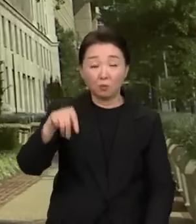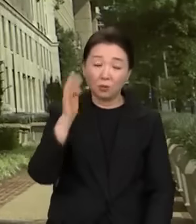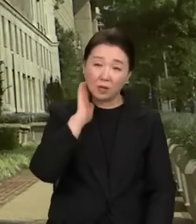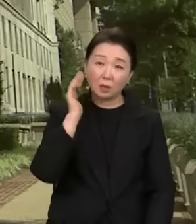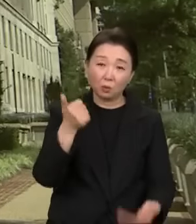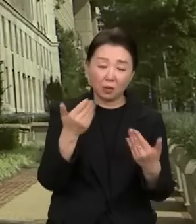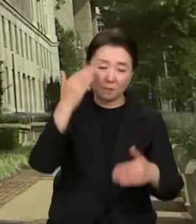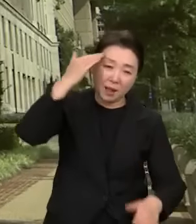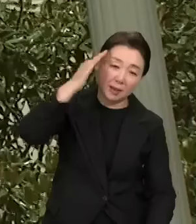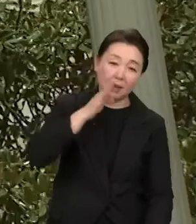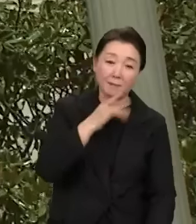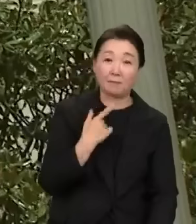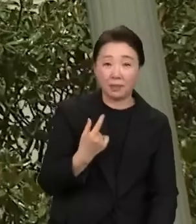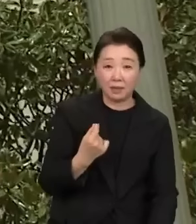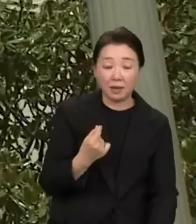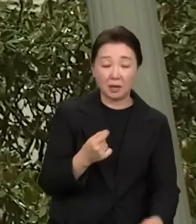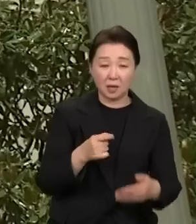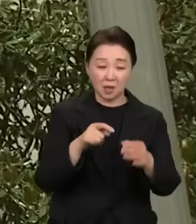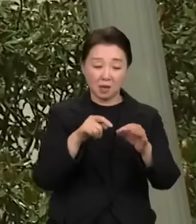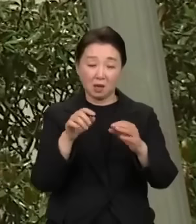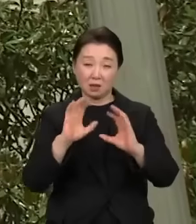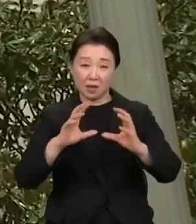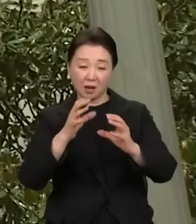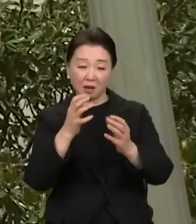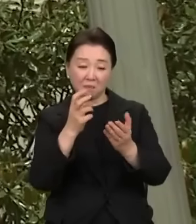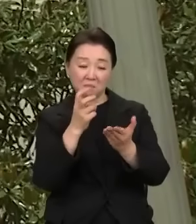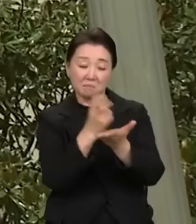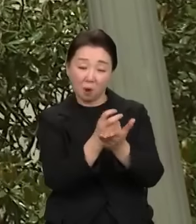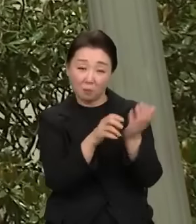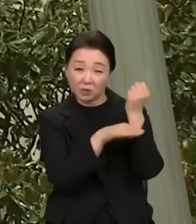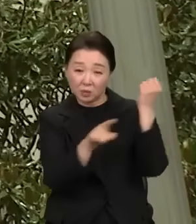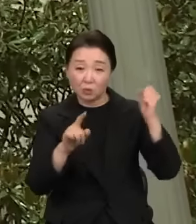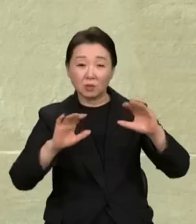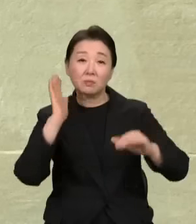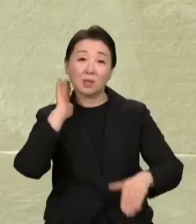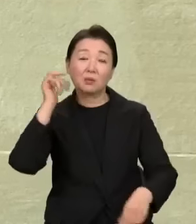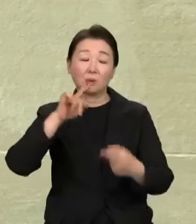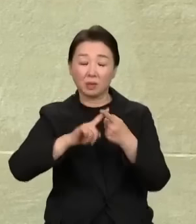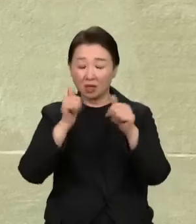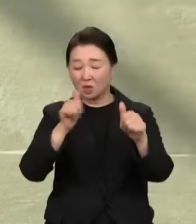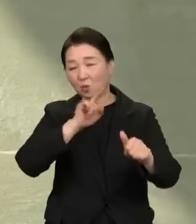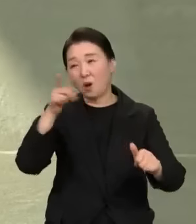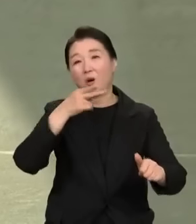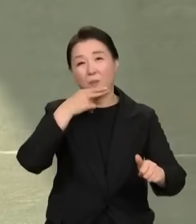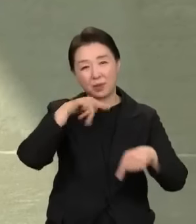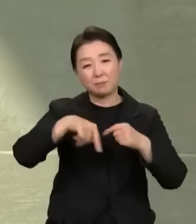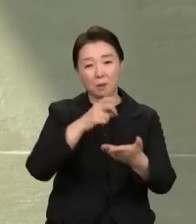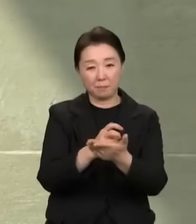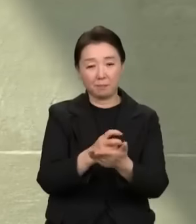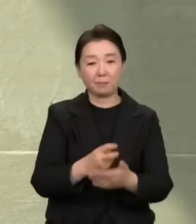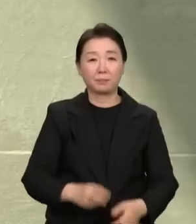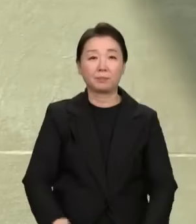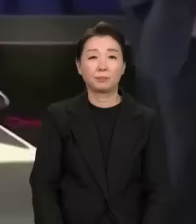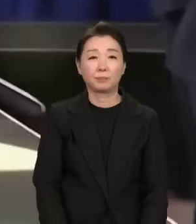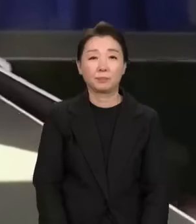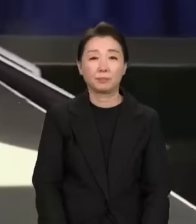업무에 방해가 된다는 이유로 헌법의 근거에 현직 대통령에 대해선 기소를 하지 않는 정책을 유지하고